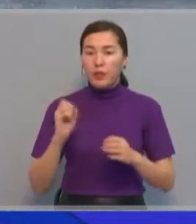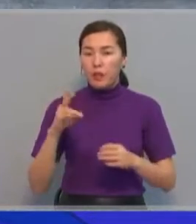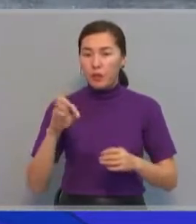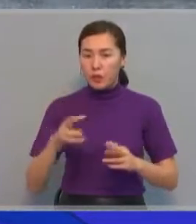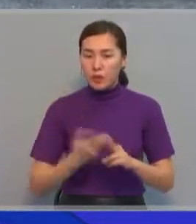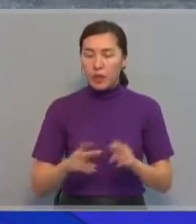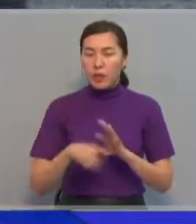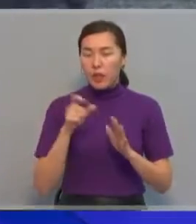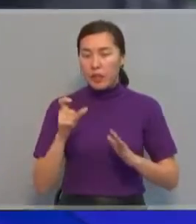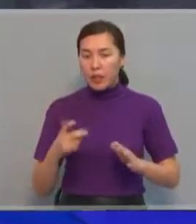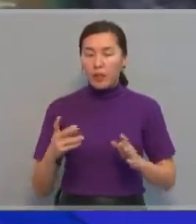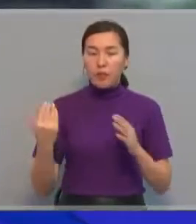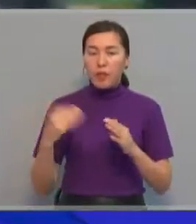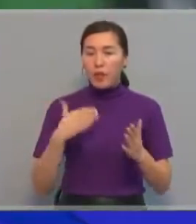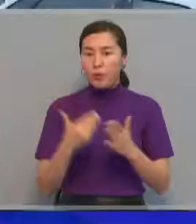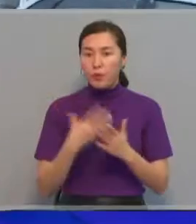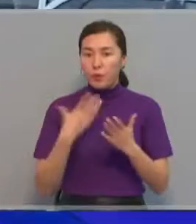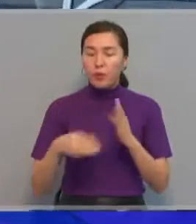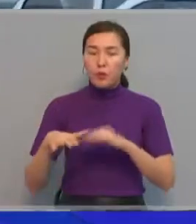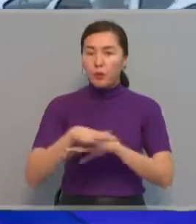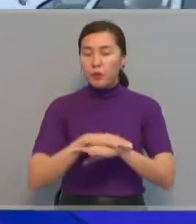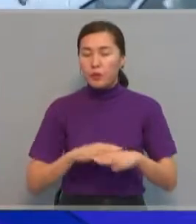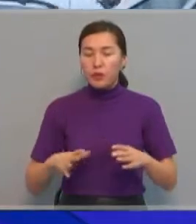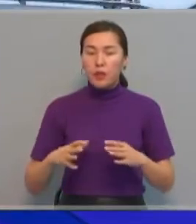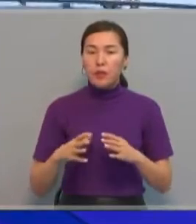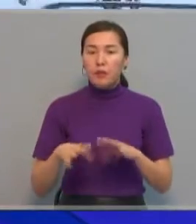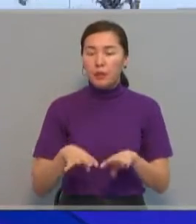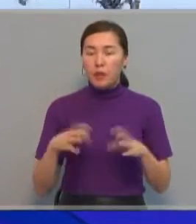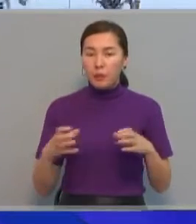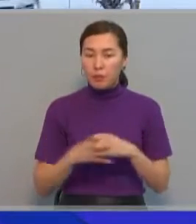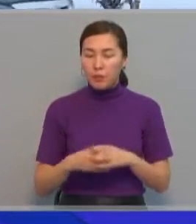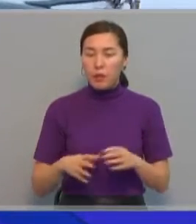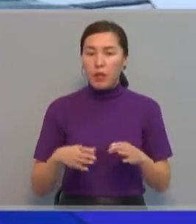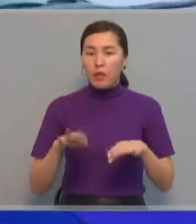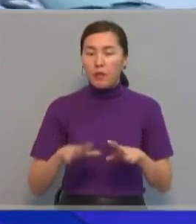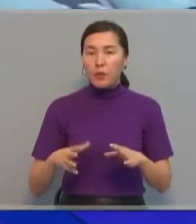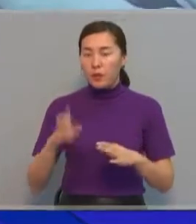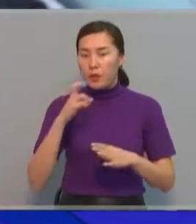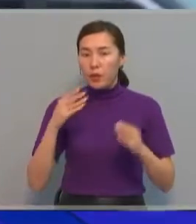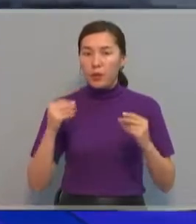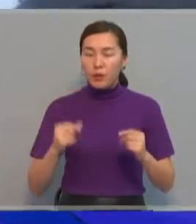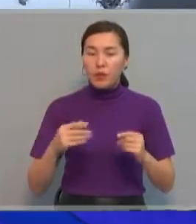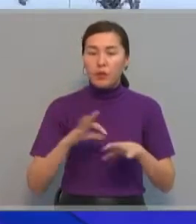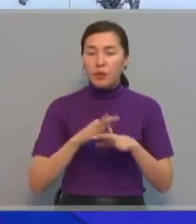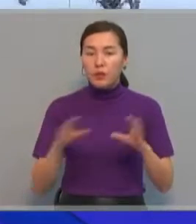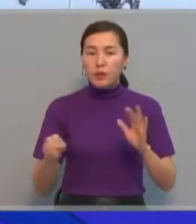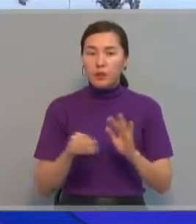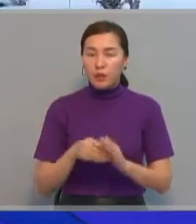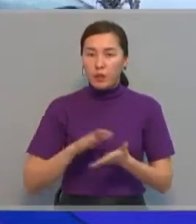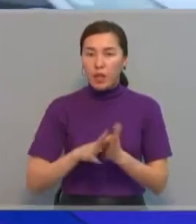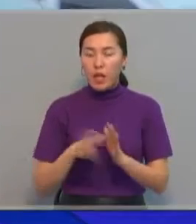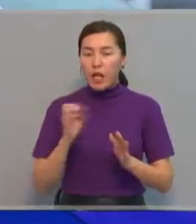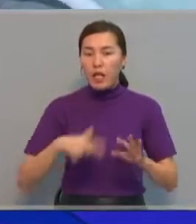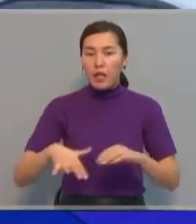Жол». Депутаты партии неоднократно предлагали создать совместную с Европарламентом группу по возвращению в страну средств, выведенных коррупционным путем